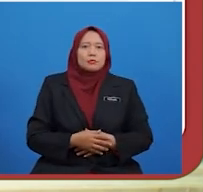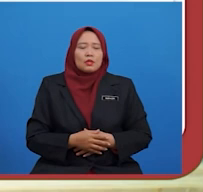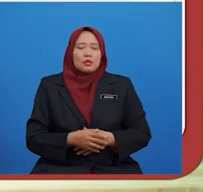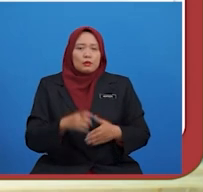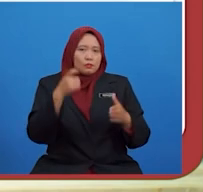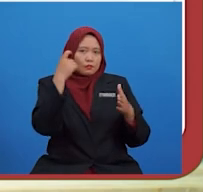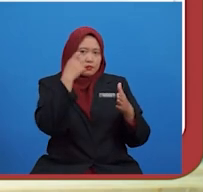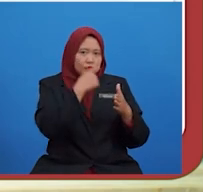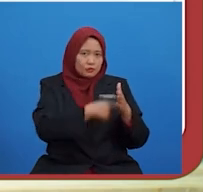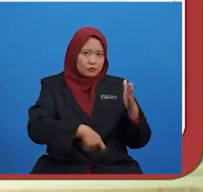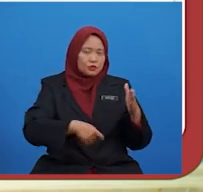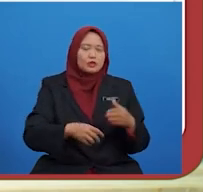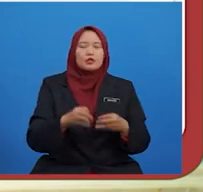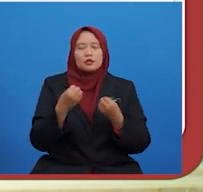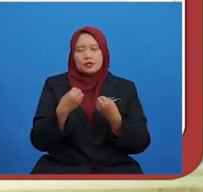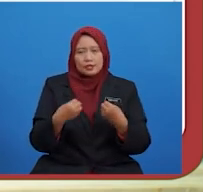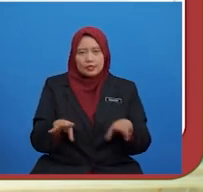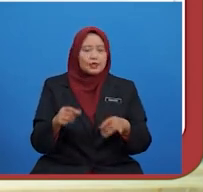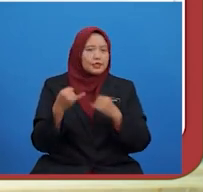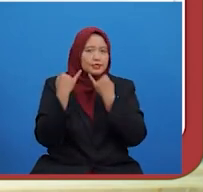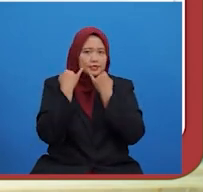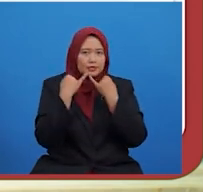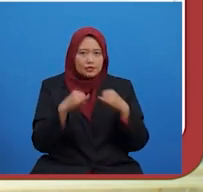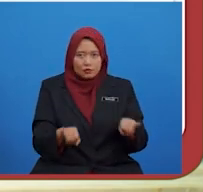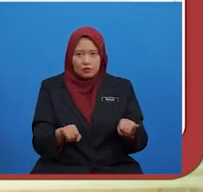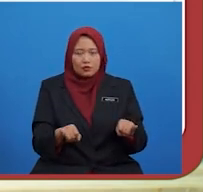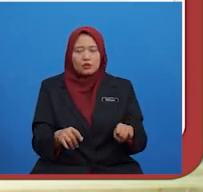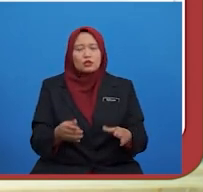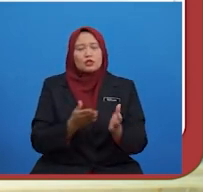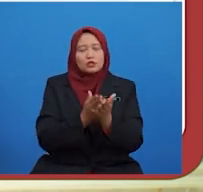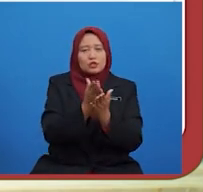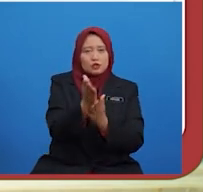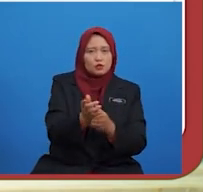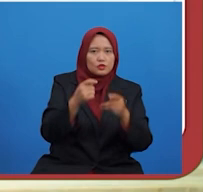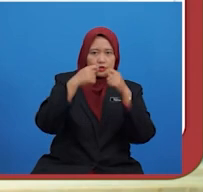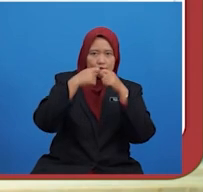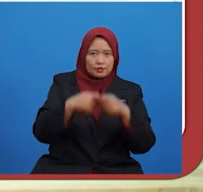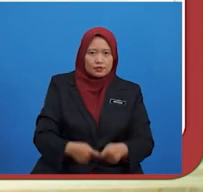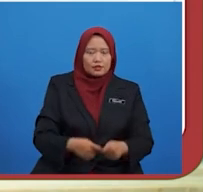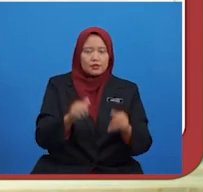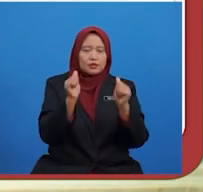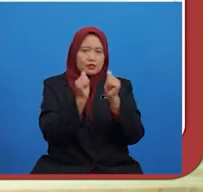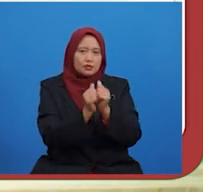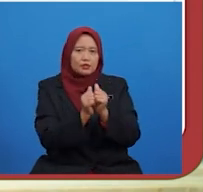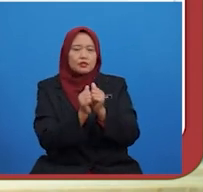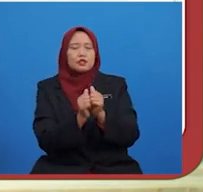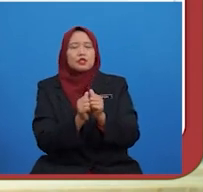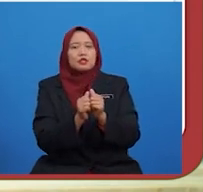harga telah diisytiharkan dan terus diumpukkan dengan nilai